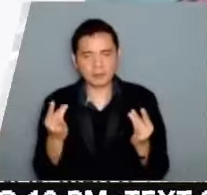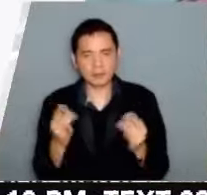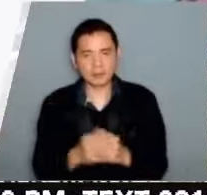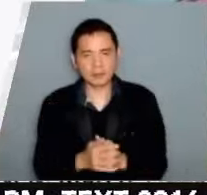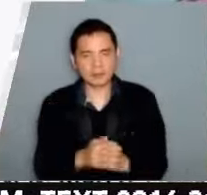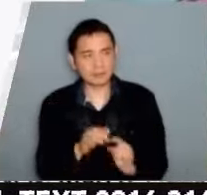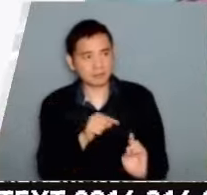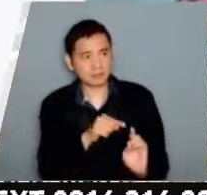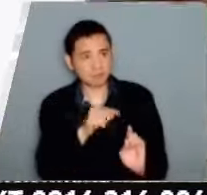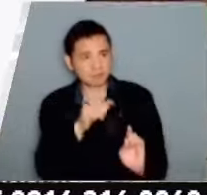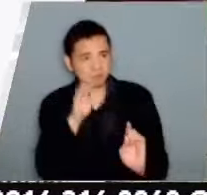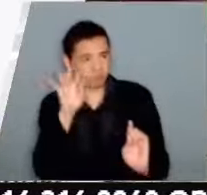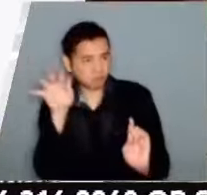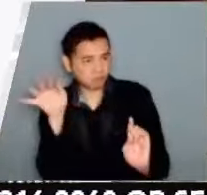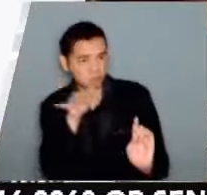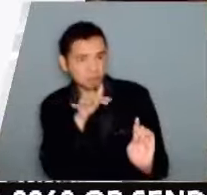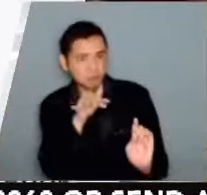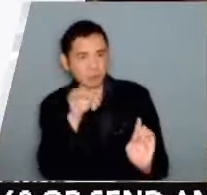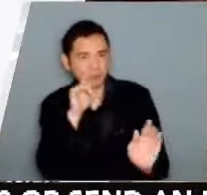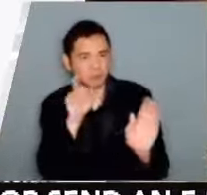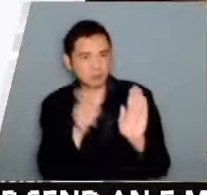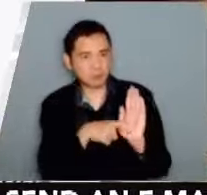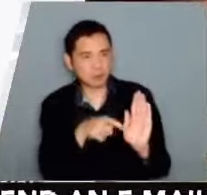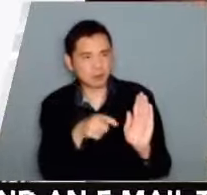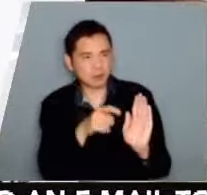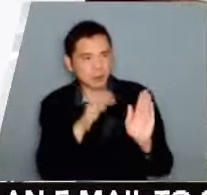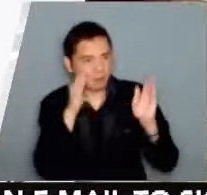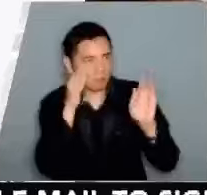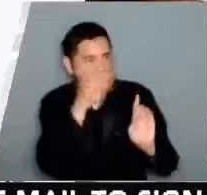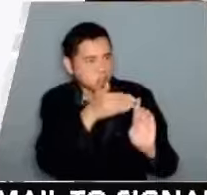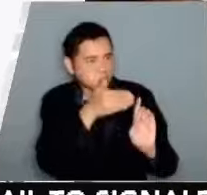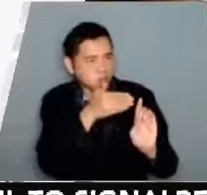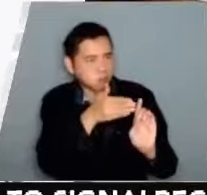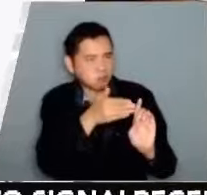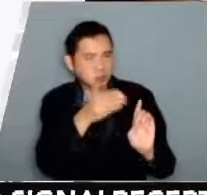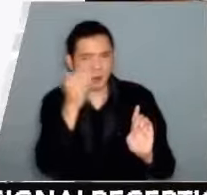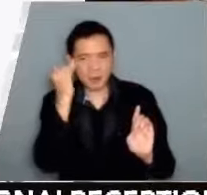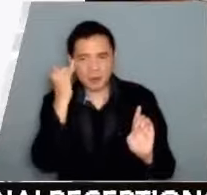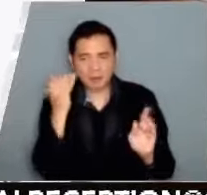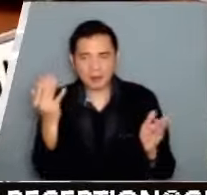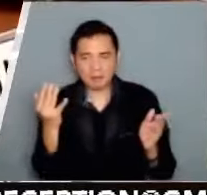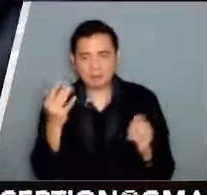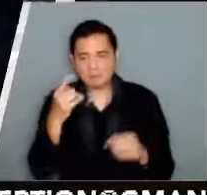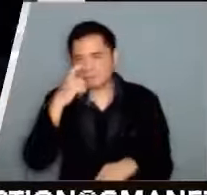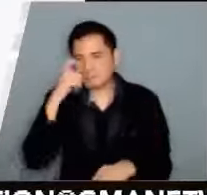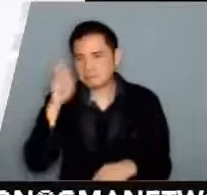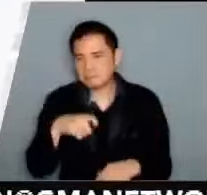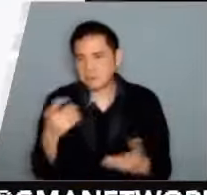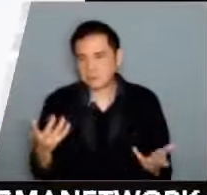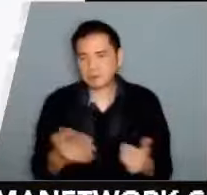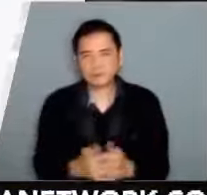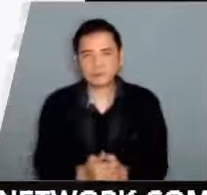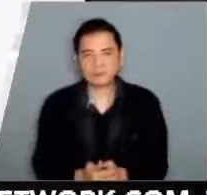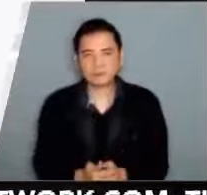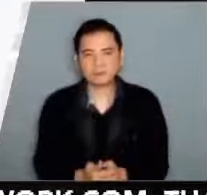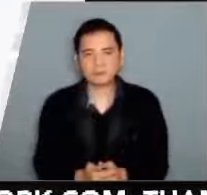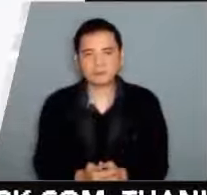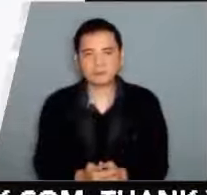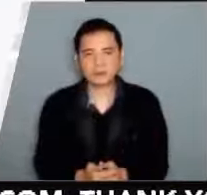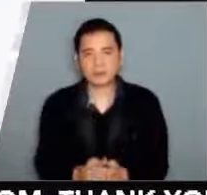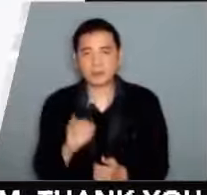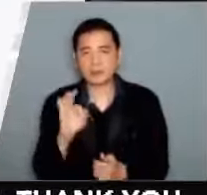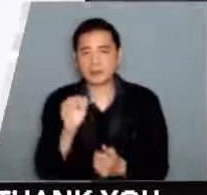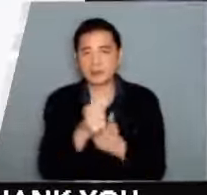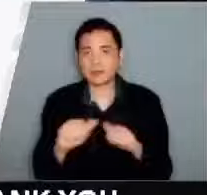ang pinagtutuunan ng pansin ni Senador Risa Ontiveros, Senador Sherwin Gatchalian at iba pang ahensya ng gobyerno. Kung meron mang ebidensya laban sa